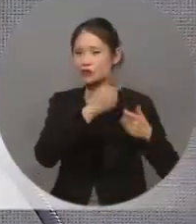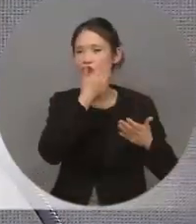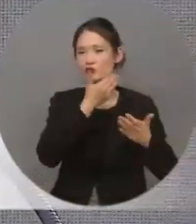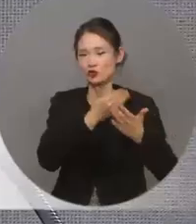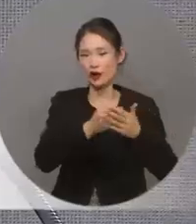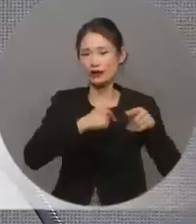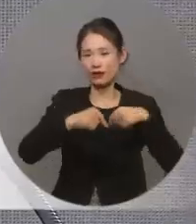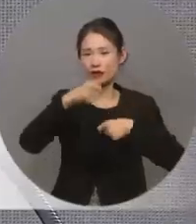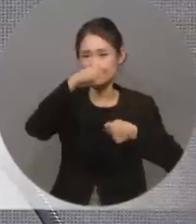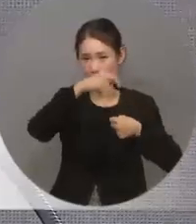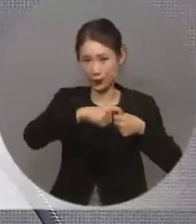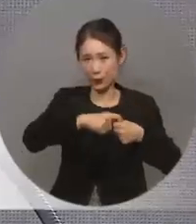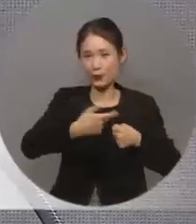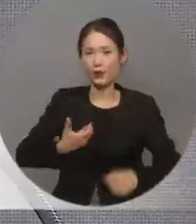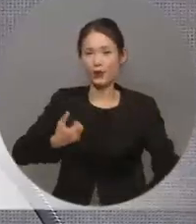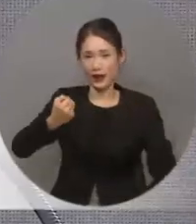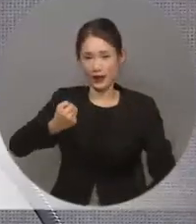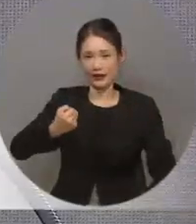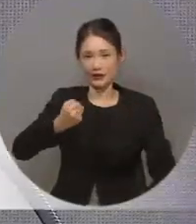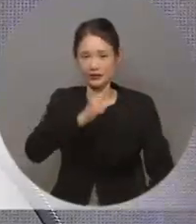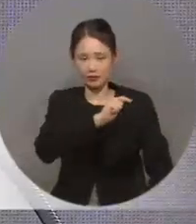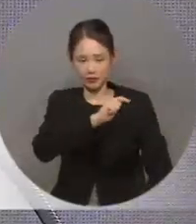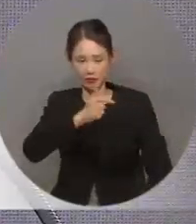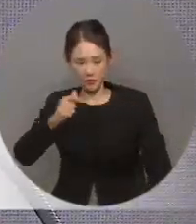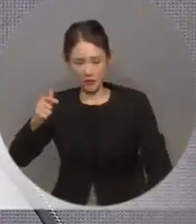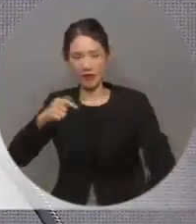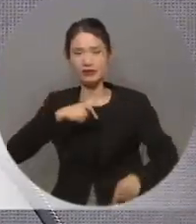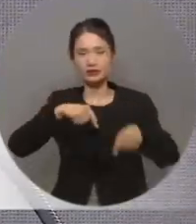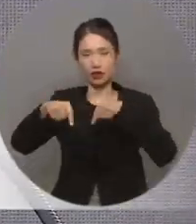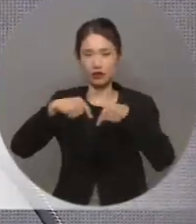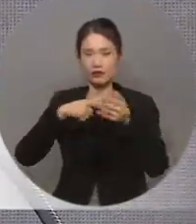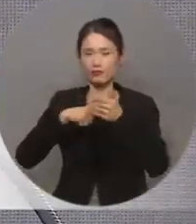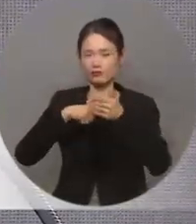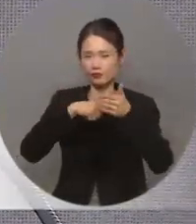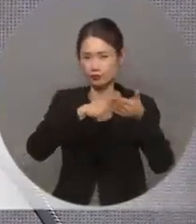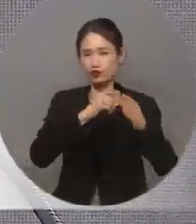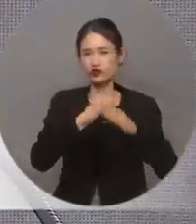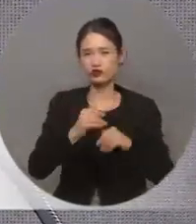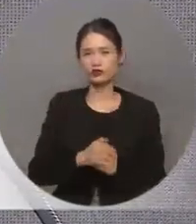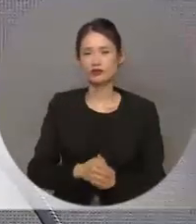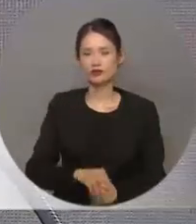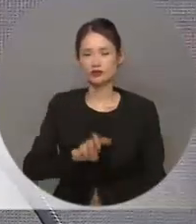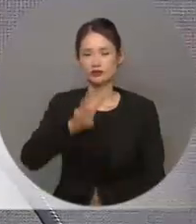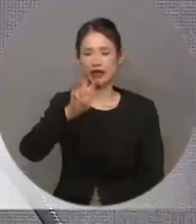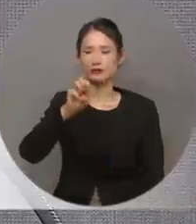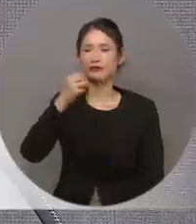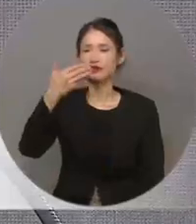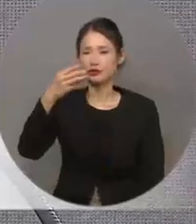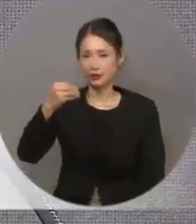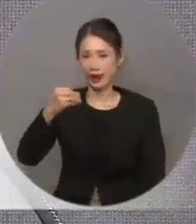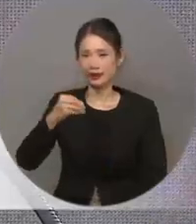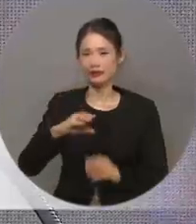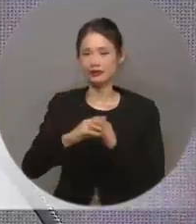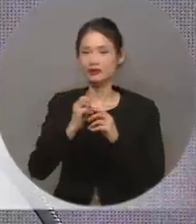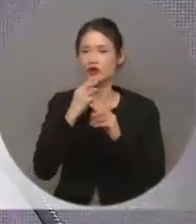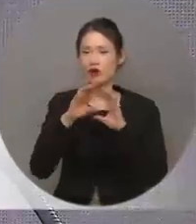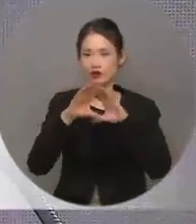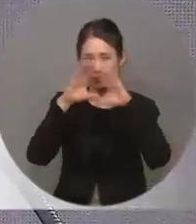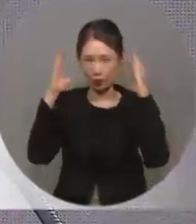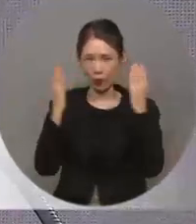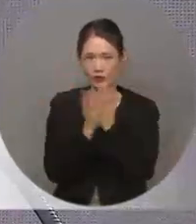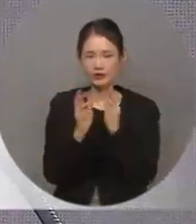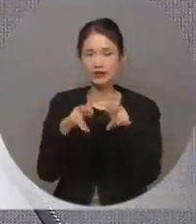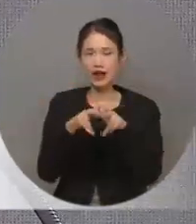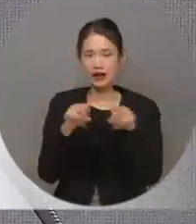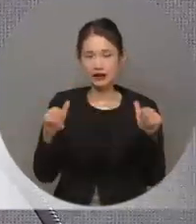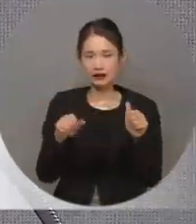정책 목표로 삼고 다각적으로 여러 가지 정책을 추진하고 있습니다. 39만 서울시 장애인 모두가